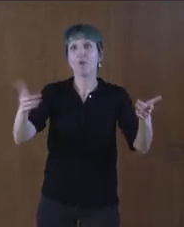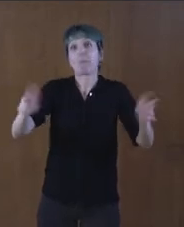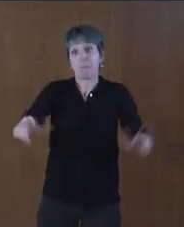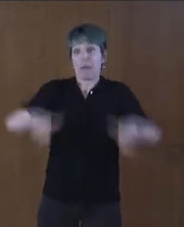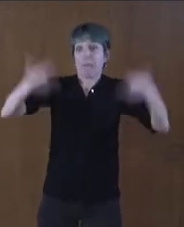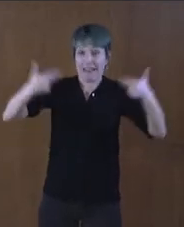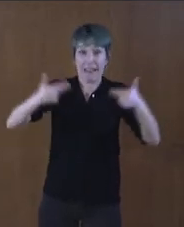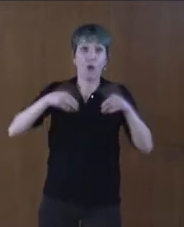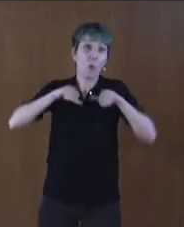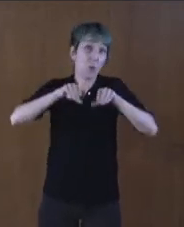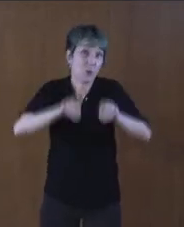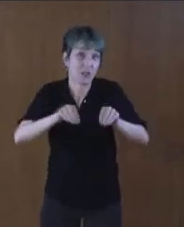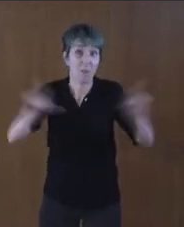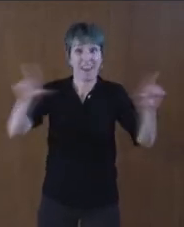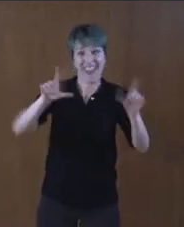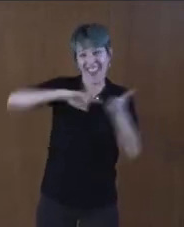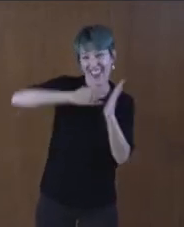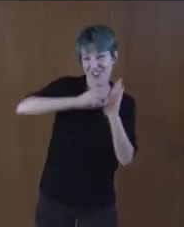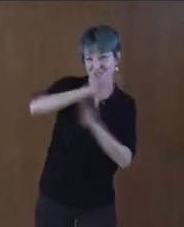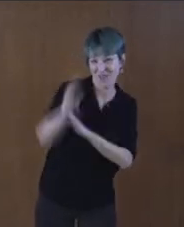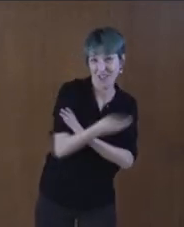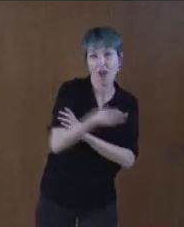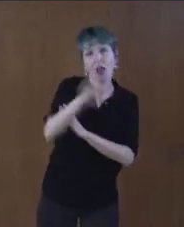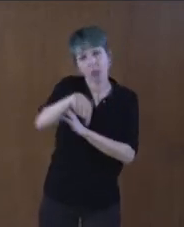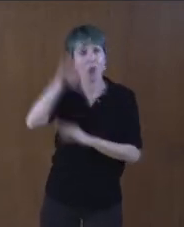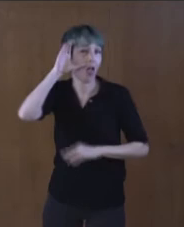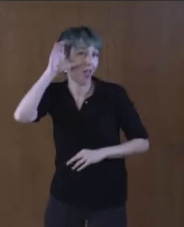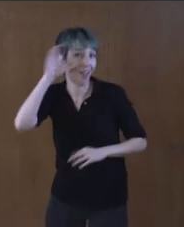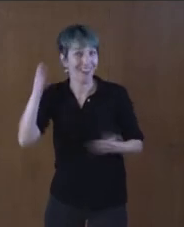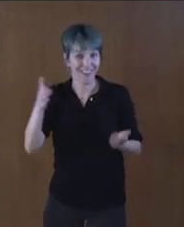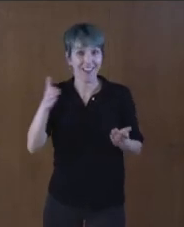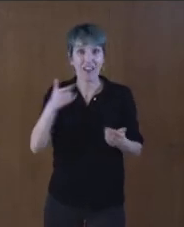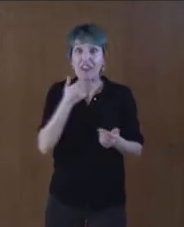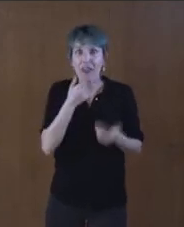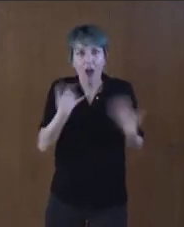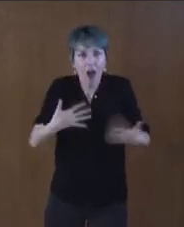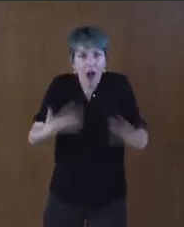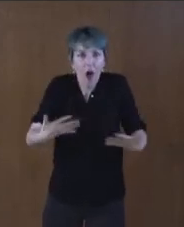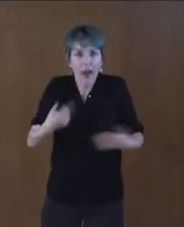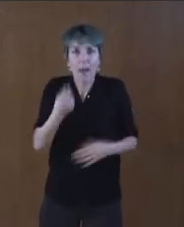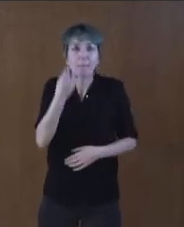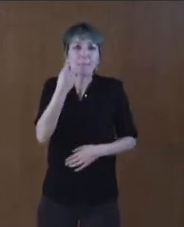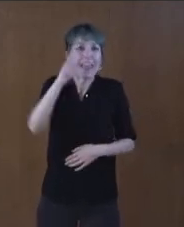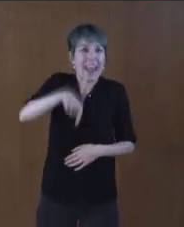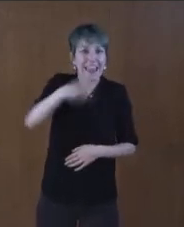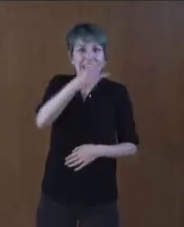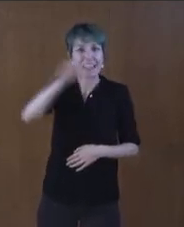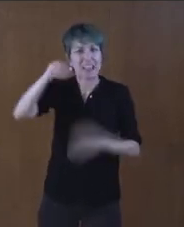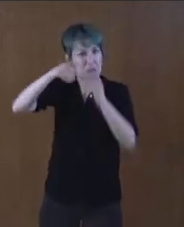pantalla o bé simplement mirant-la, i em diuen que ara són moltes persones, més de 1.300.